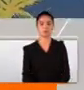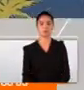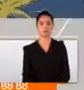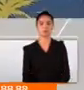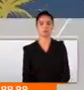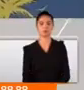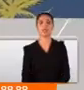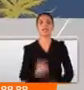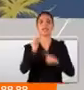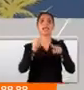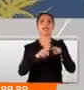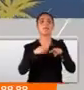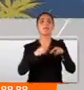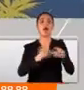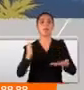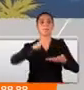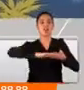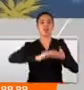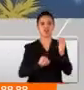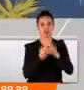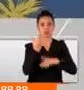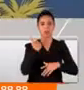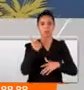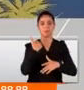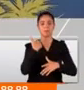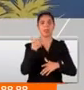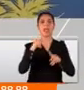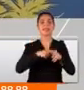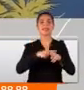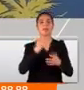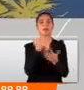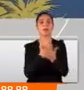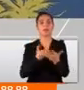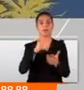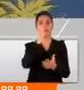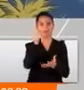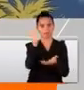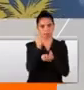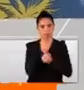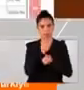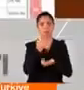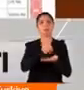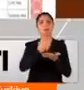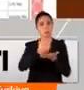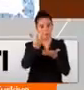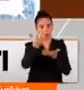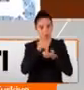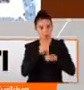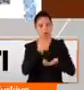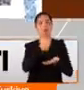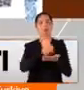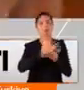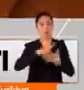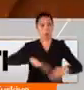İmar Barışı Kanunu çıktığı zaman biz buraya yapı kayıt belgesi aldık. Yapı kayıt belgesinden sonra kat mülkiyeti tapumuzu aldık. Tapusu var, yapı